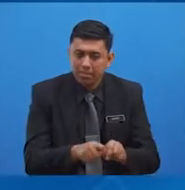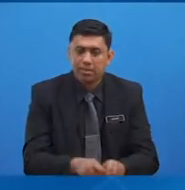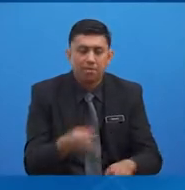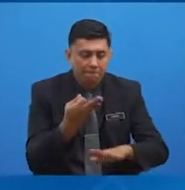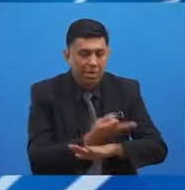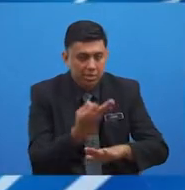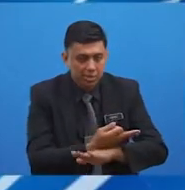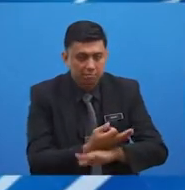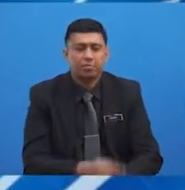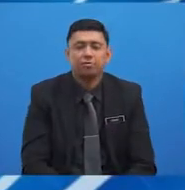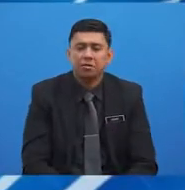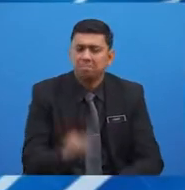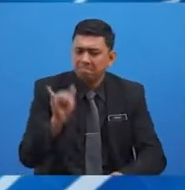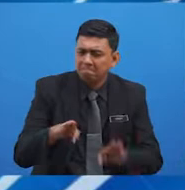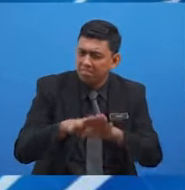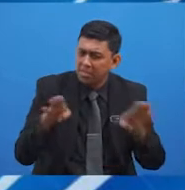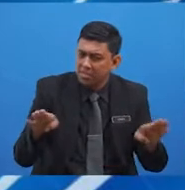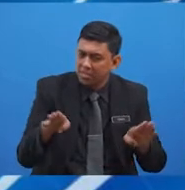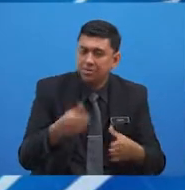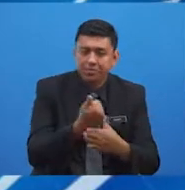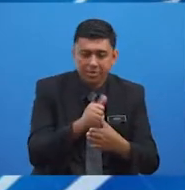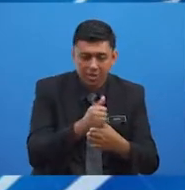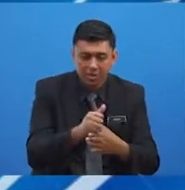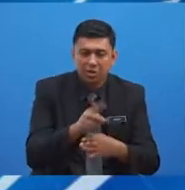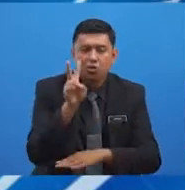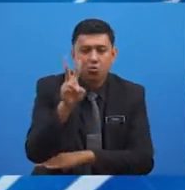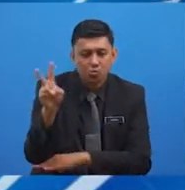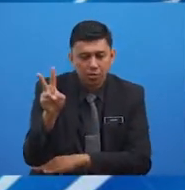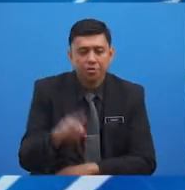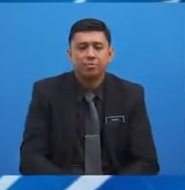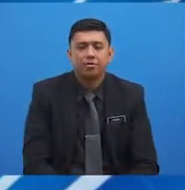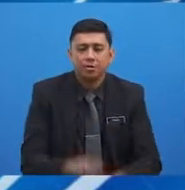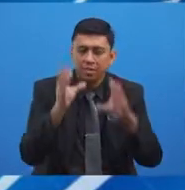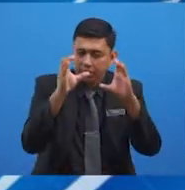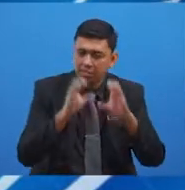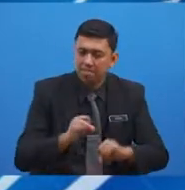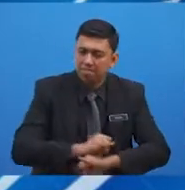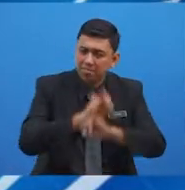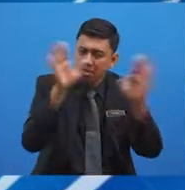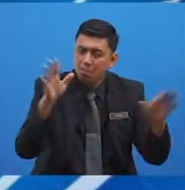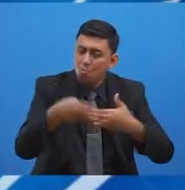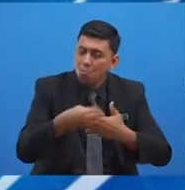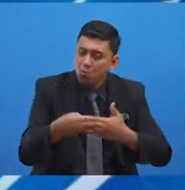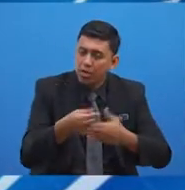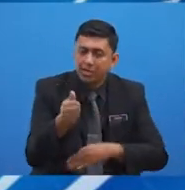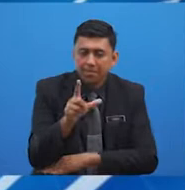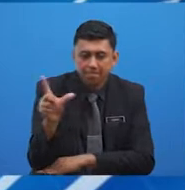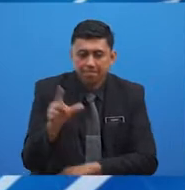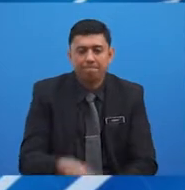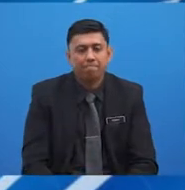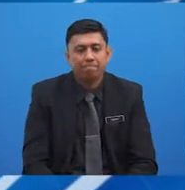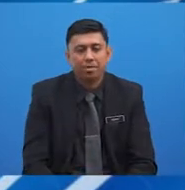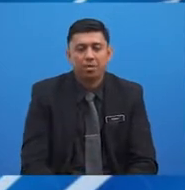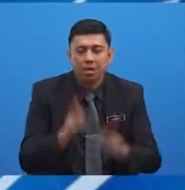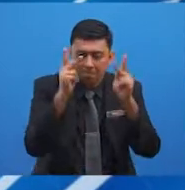function. Yang membezakan antara kedua-duanya secara jelas dan mudah ialah